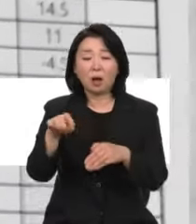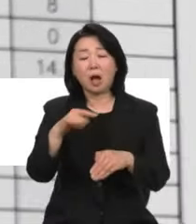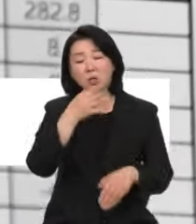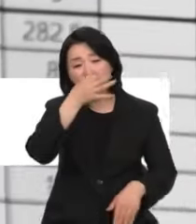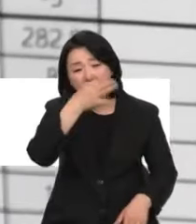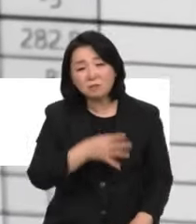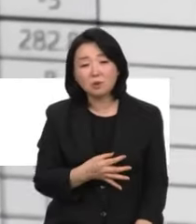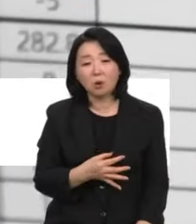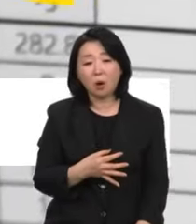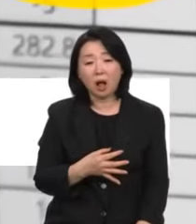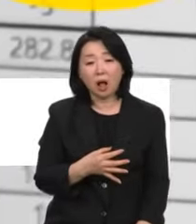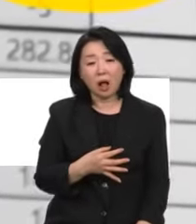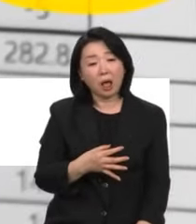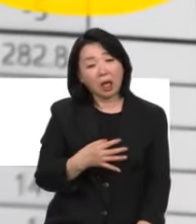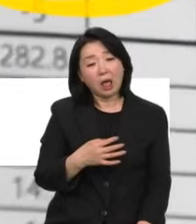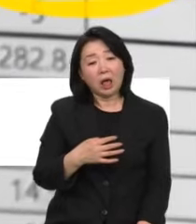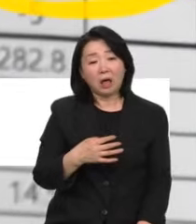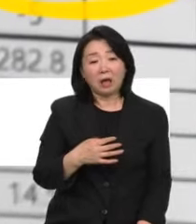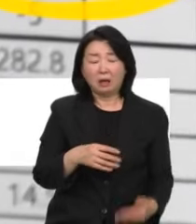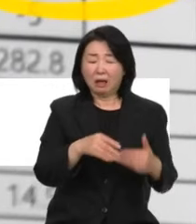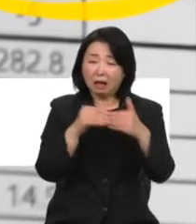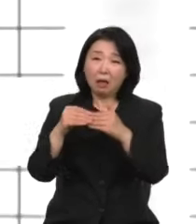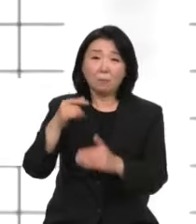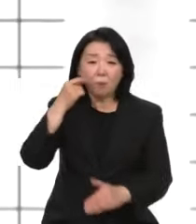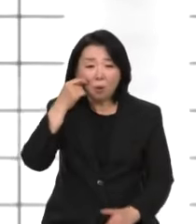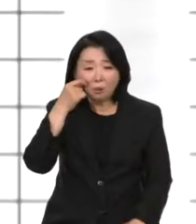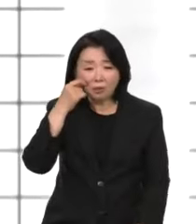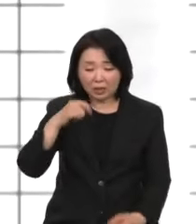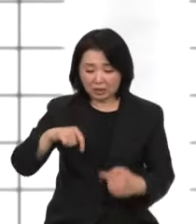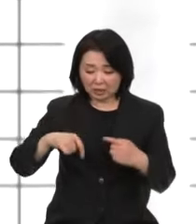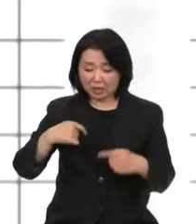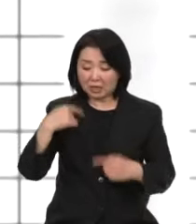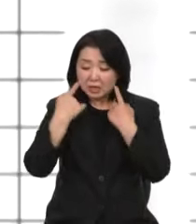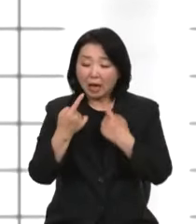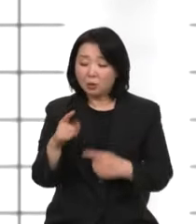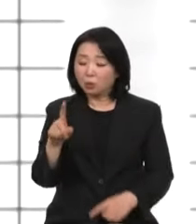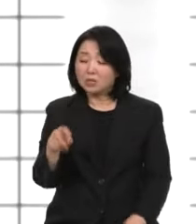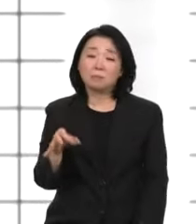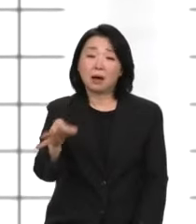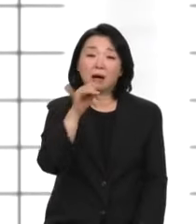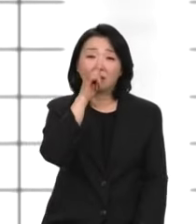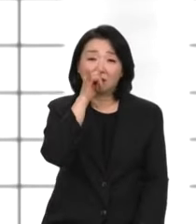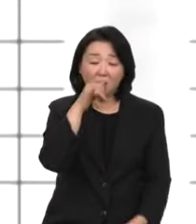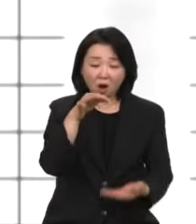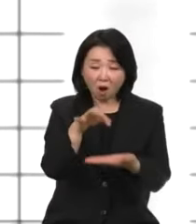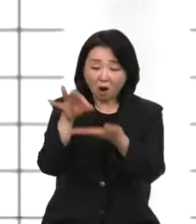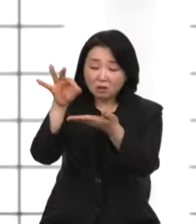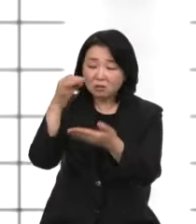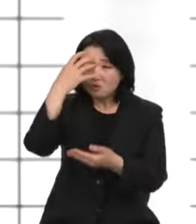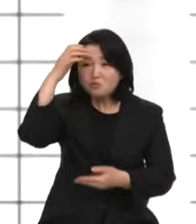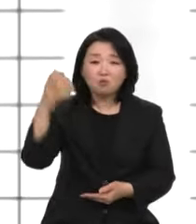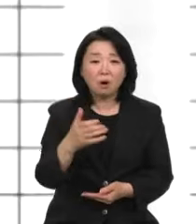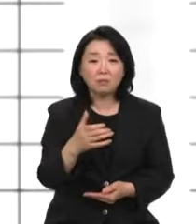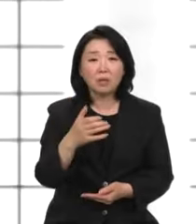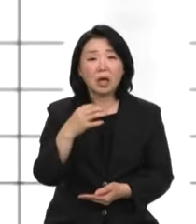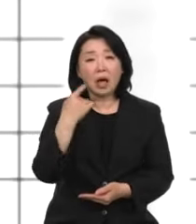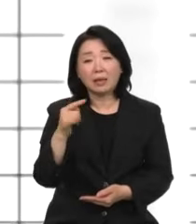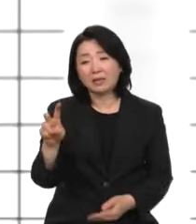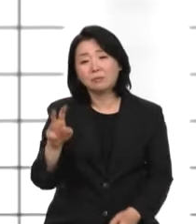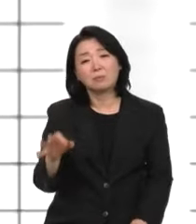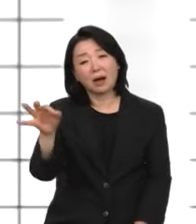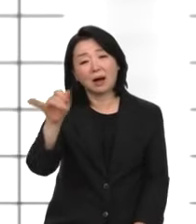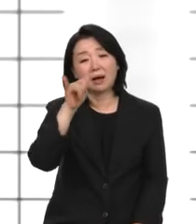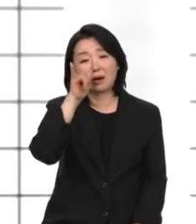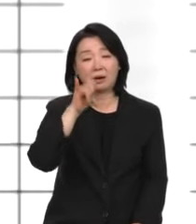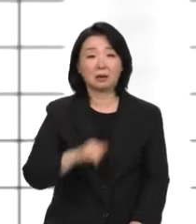돈 10만 원씩 매달 내는 식으로 해서 채워놓는 거죠. 결국 헌금과 후원까지 한 달에 최소 30만 원을 낸 직원도